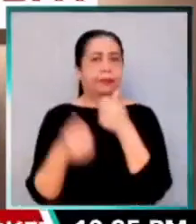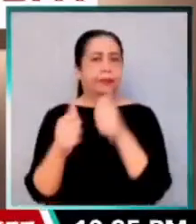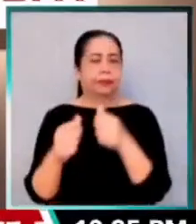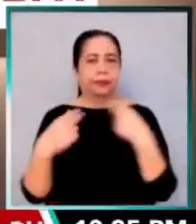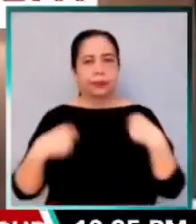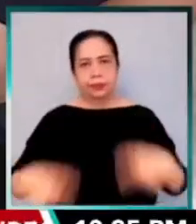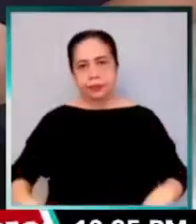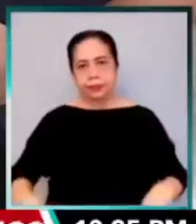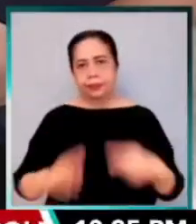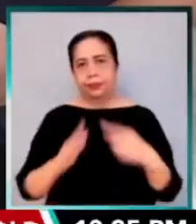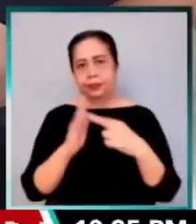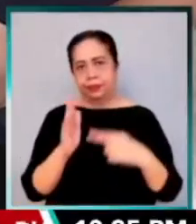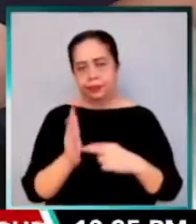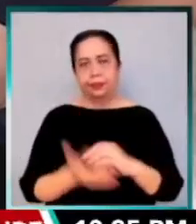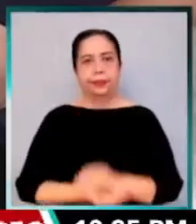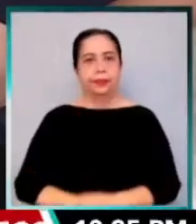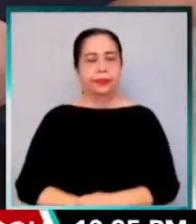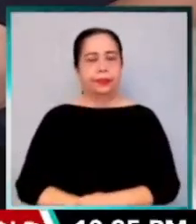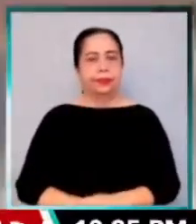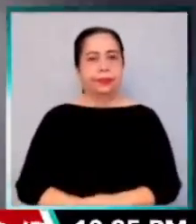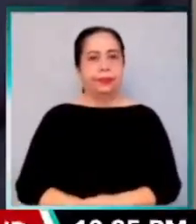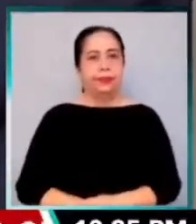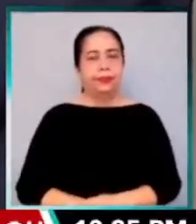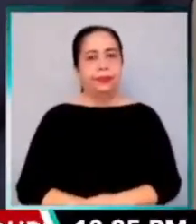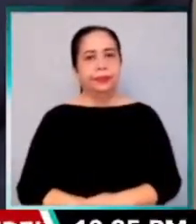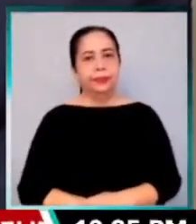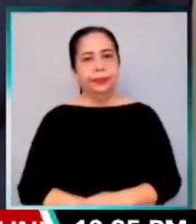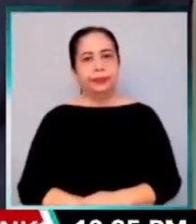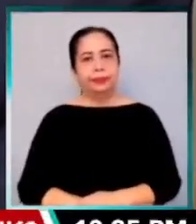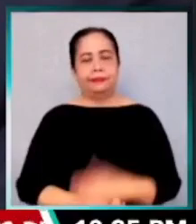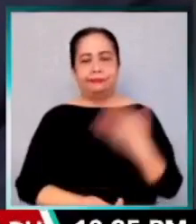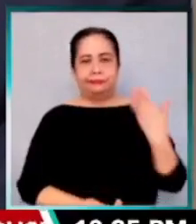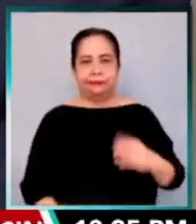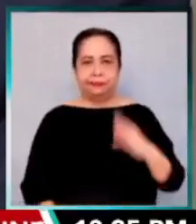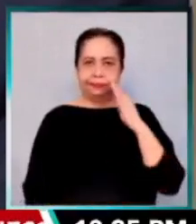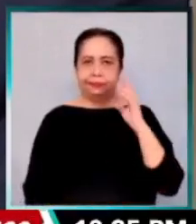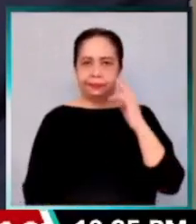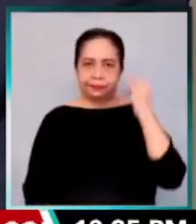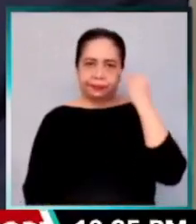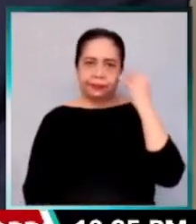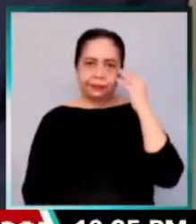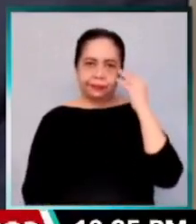protocols. Bernadette Reyes, Ivan Mayrina, GMA News.